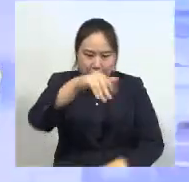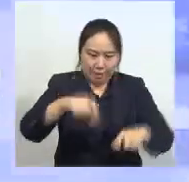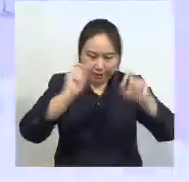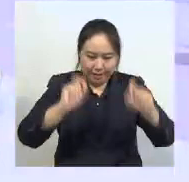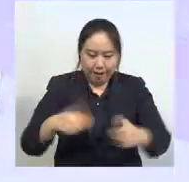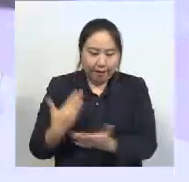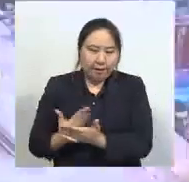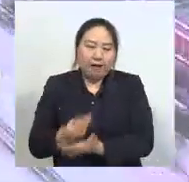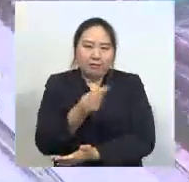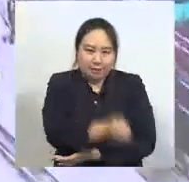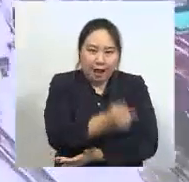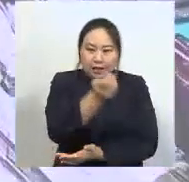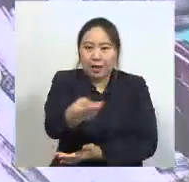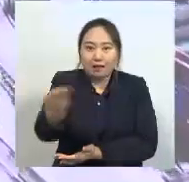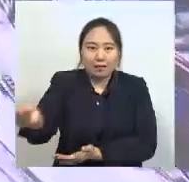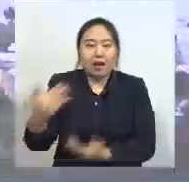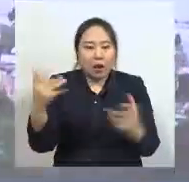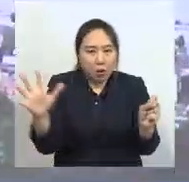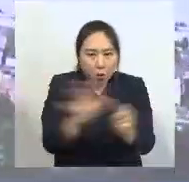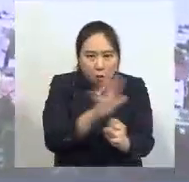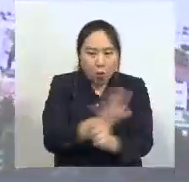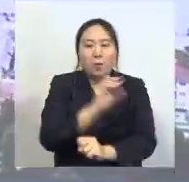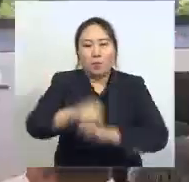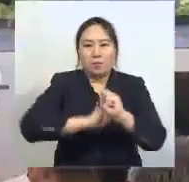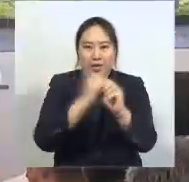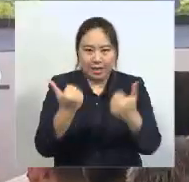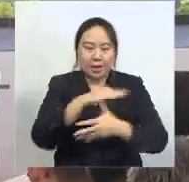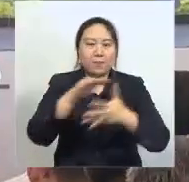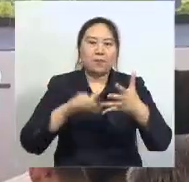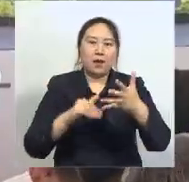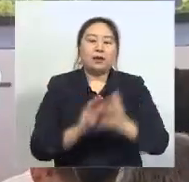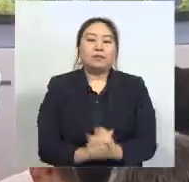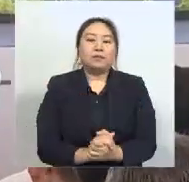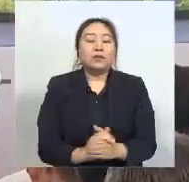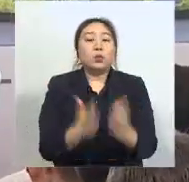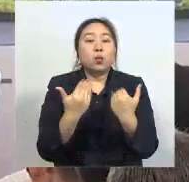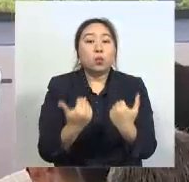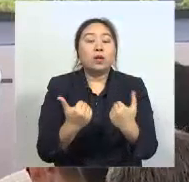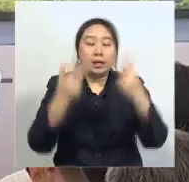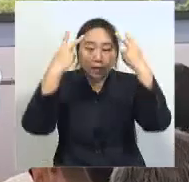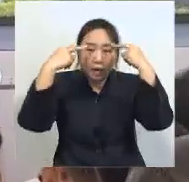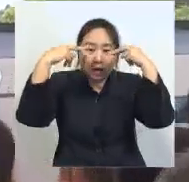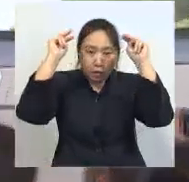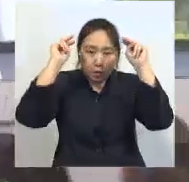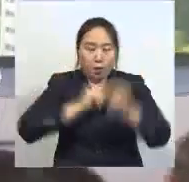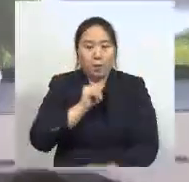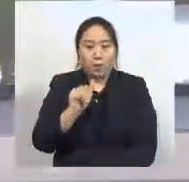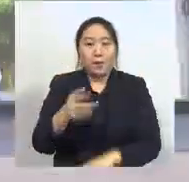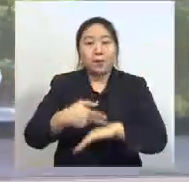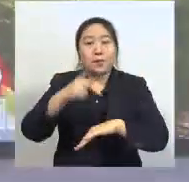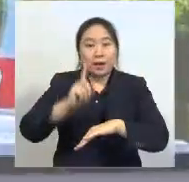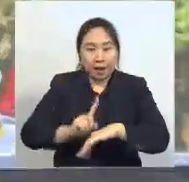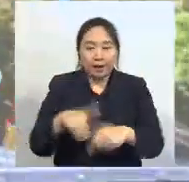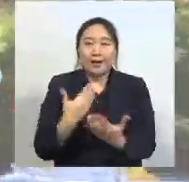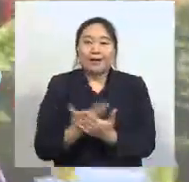เงินและสามารถจ่ายเงินได้จนครบทุกรายภายในสิ้นปีนี้ซึ่งในวันนี้เองนายกรัฐมนตรีได้เดินทางมาเป็นประธานมอบค่